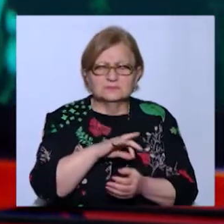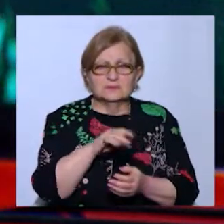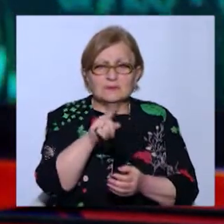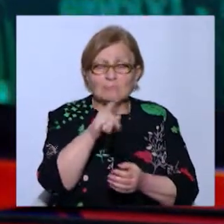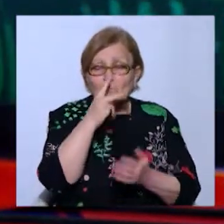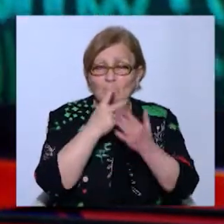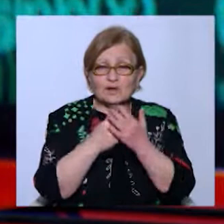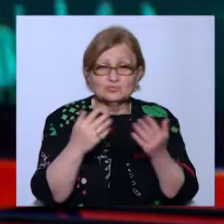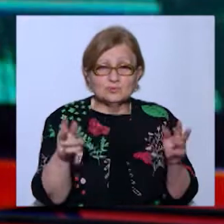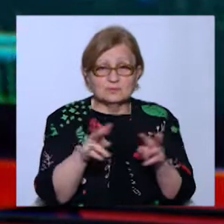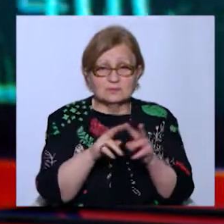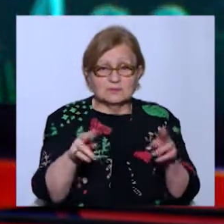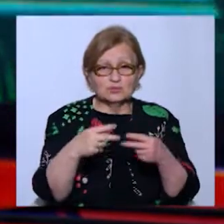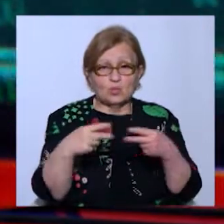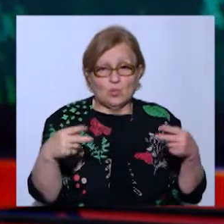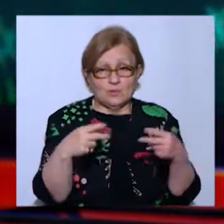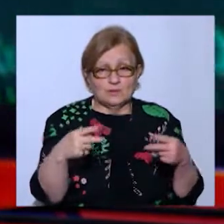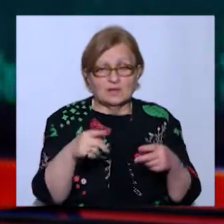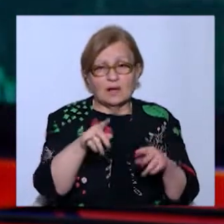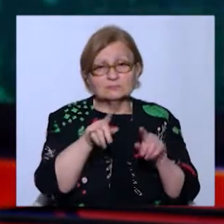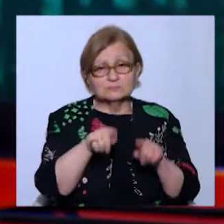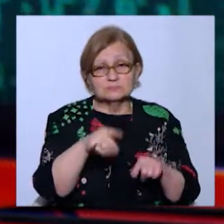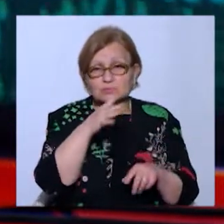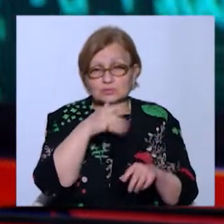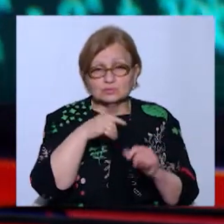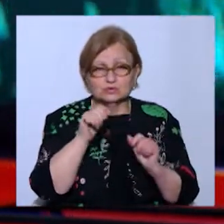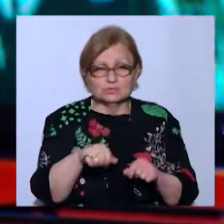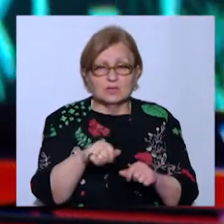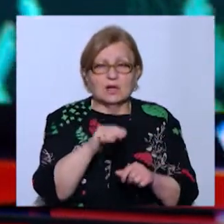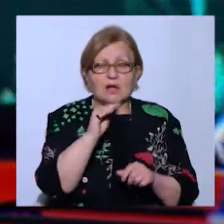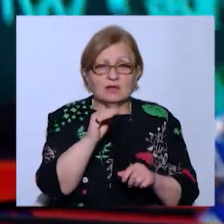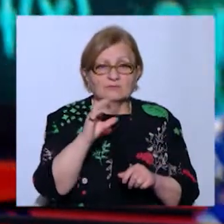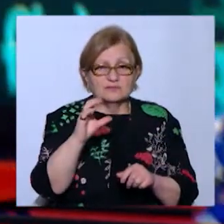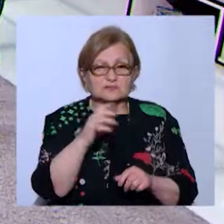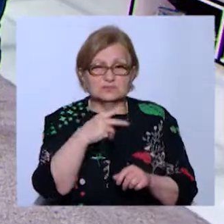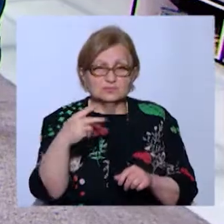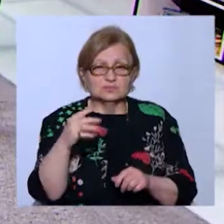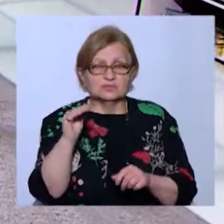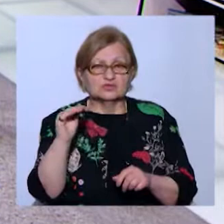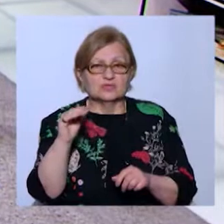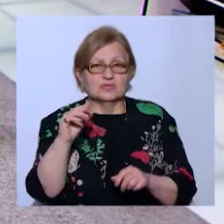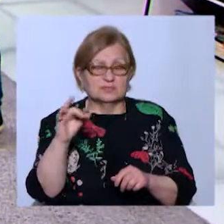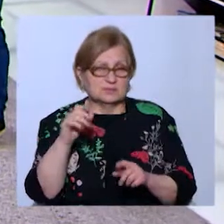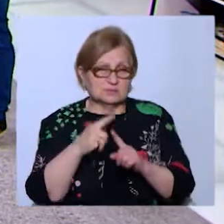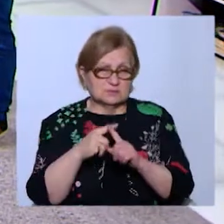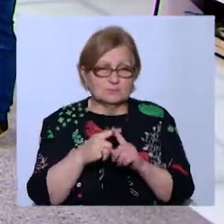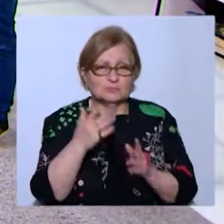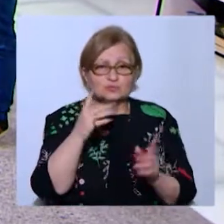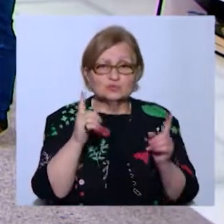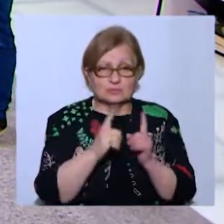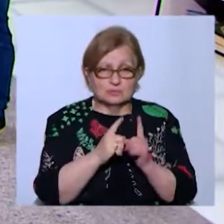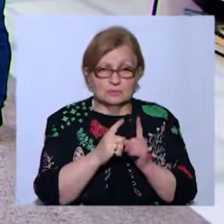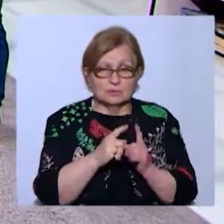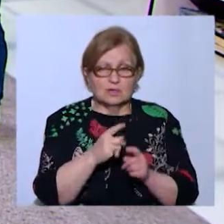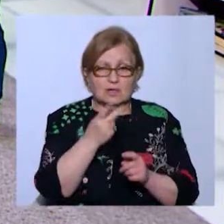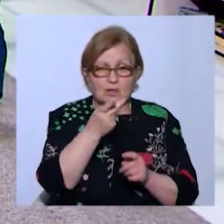მაჩვენებლები ერთმანეთის ტოლია, ანუ ამ დროს შეგვიძლია პირდაპირ დავწეროთ fx-ი უდრის jx. ასე მაგალითად, თუ შეგხვდება